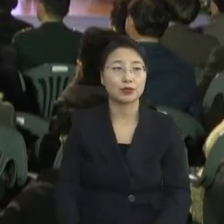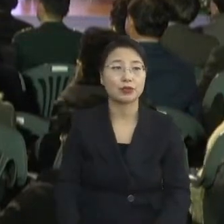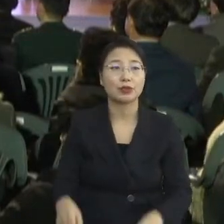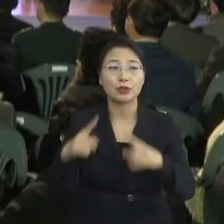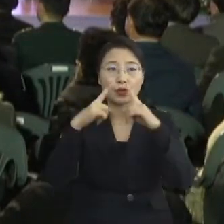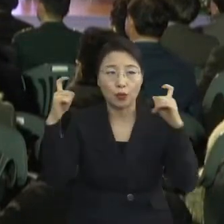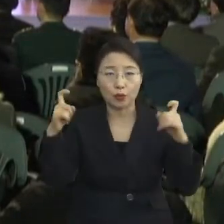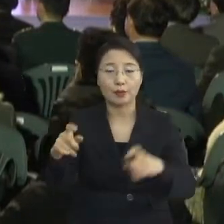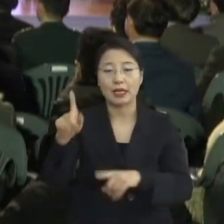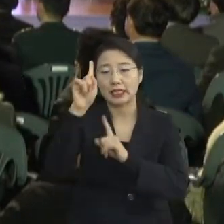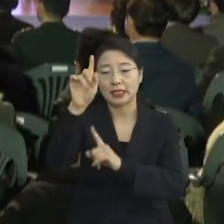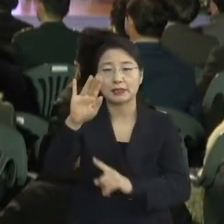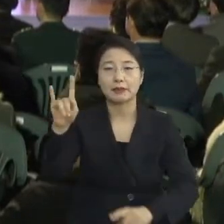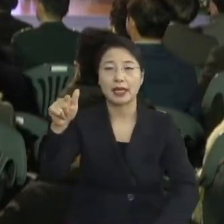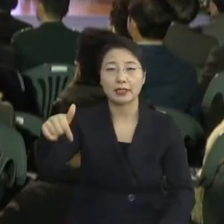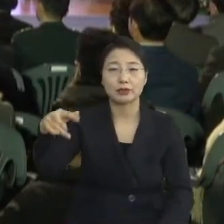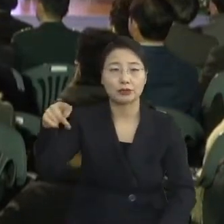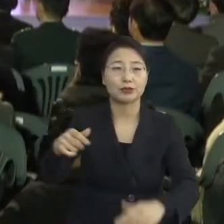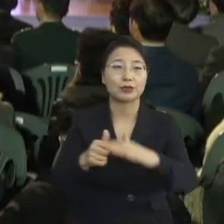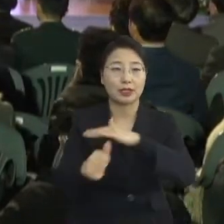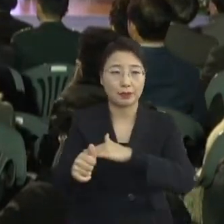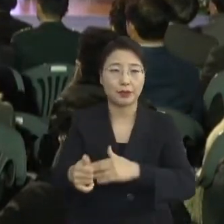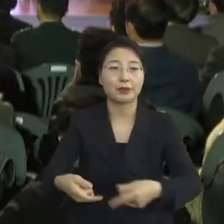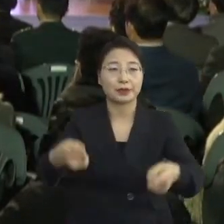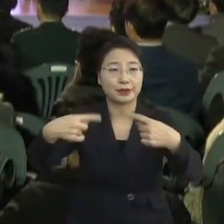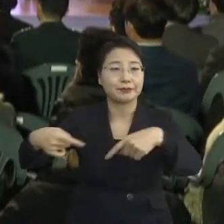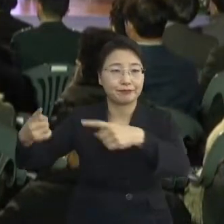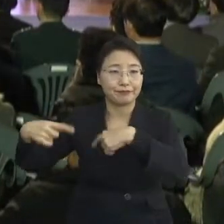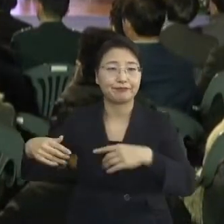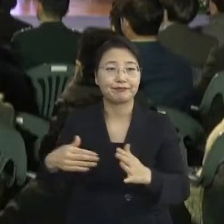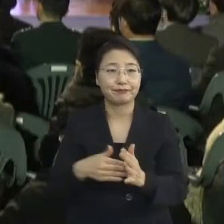동대문이슈 이백수 대표님 모두 참석하셨습니다.